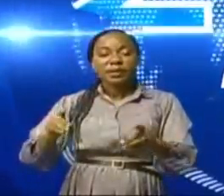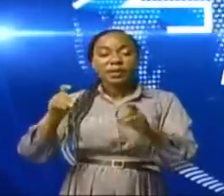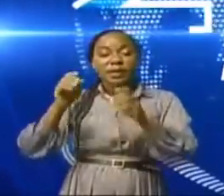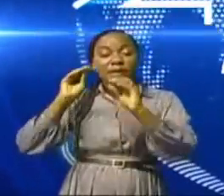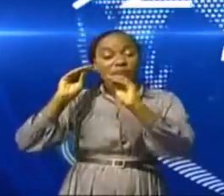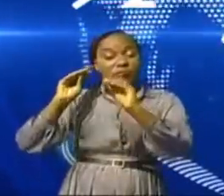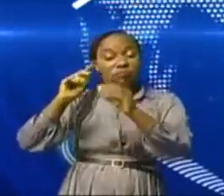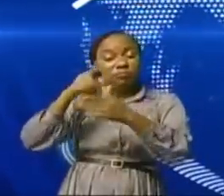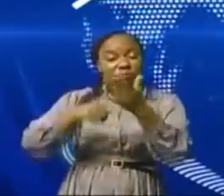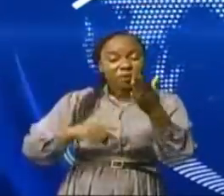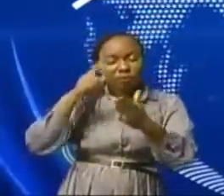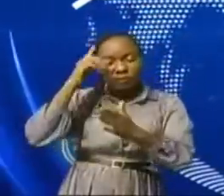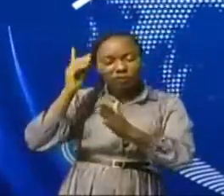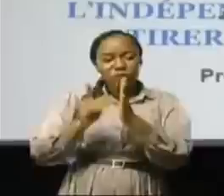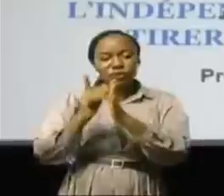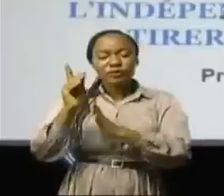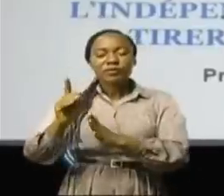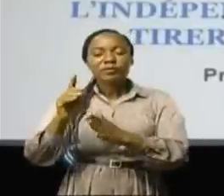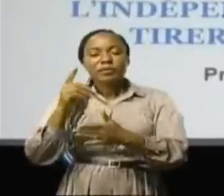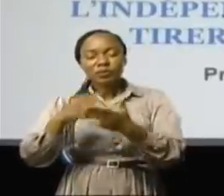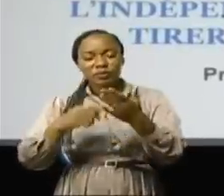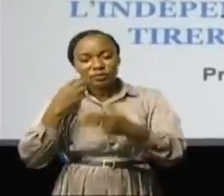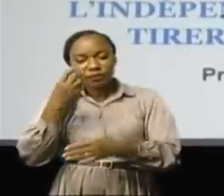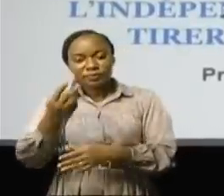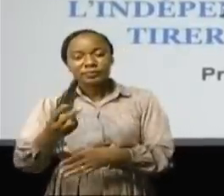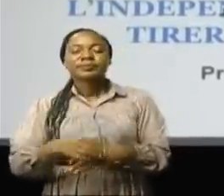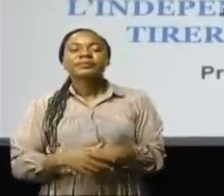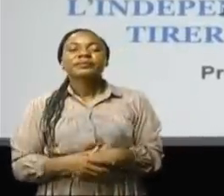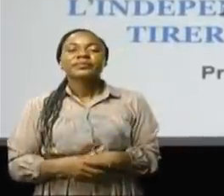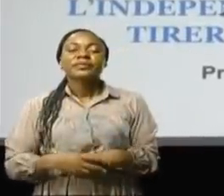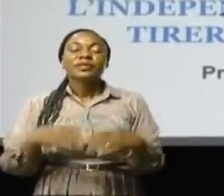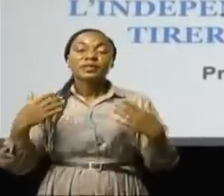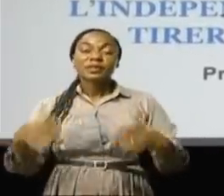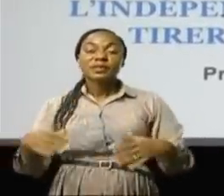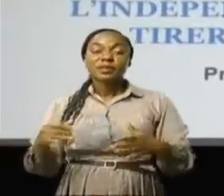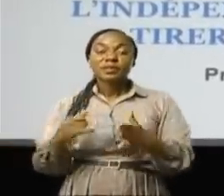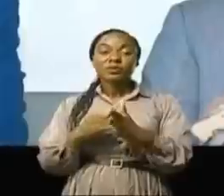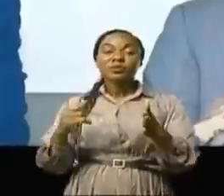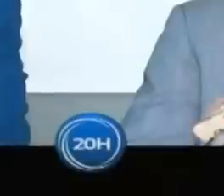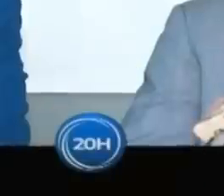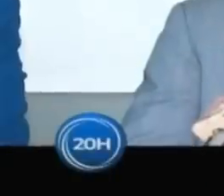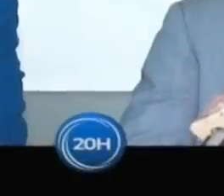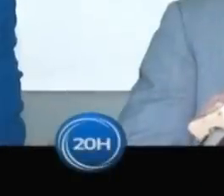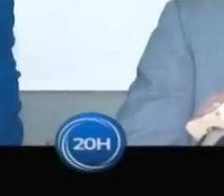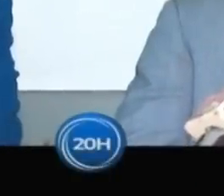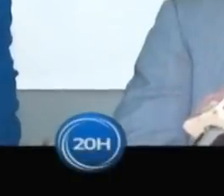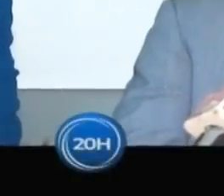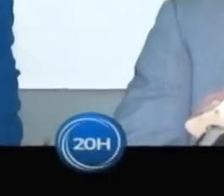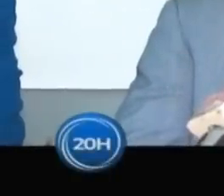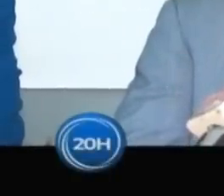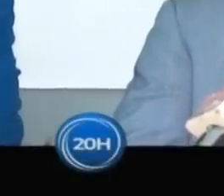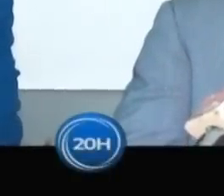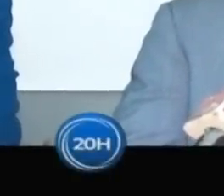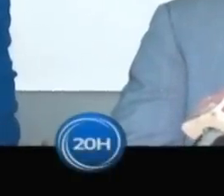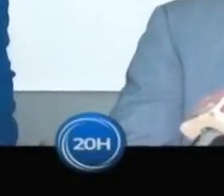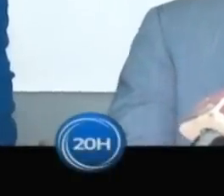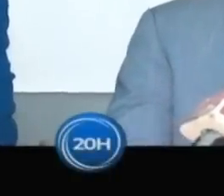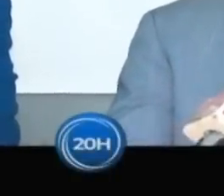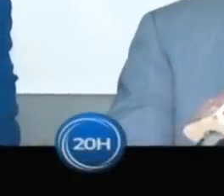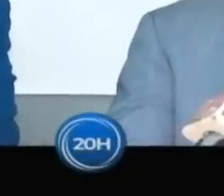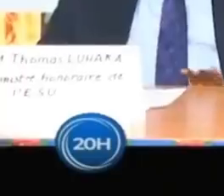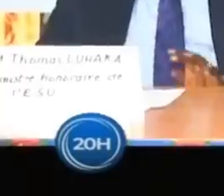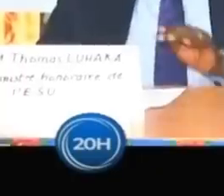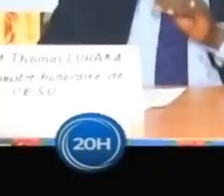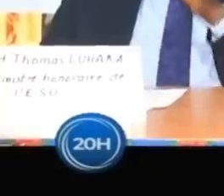son émergence? Regardez. Quelques jours de la célébration du 62e anniversaire de l'indépendance de la République démocratique du Congo,